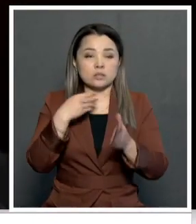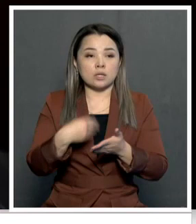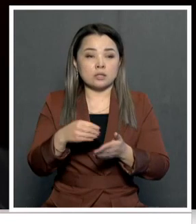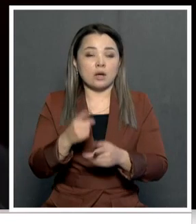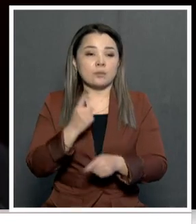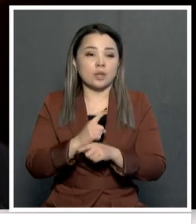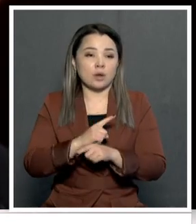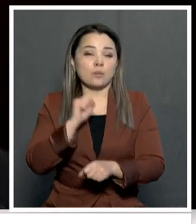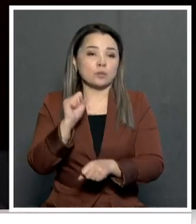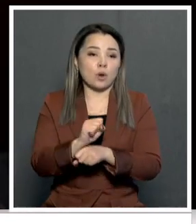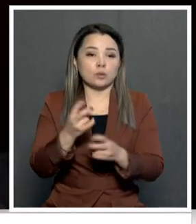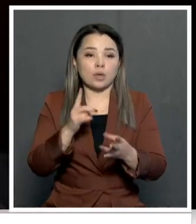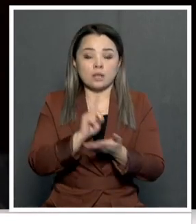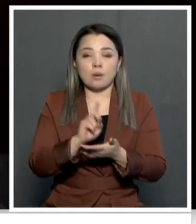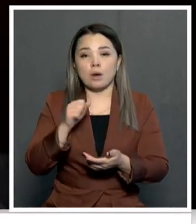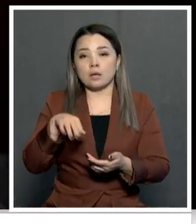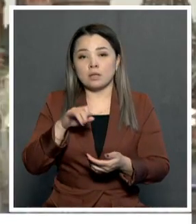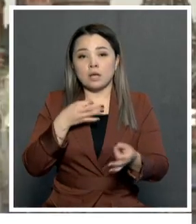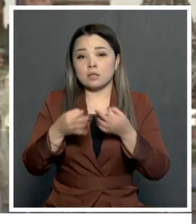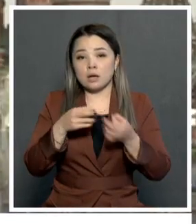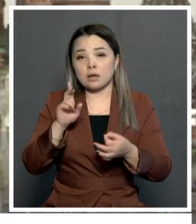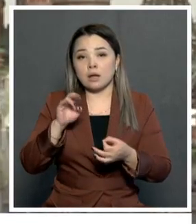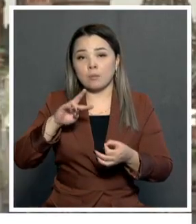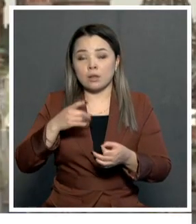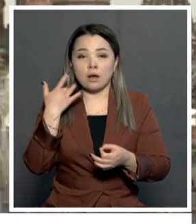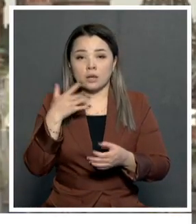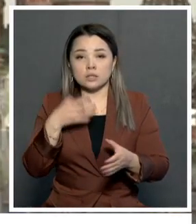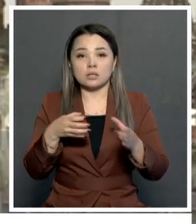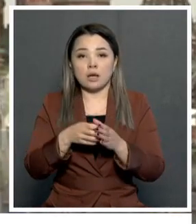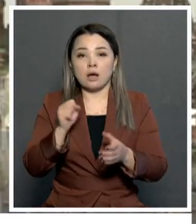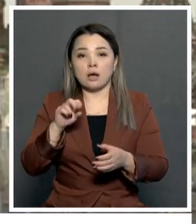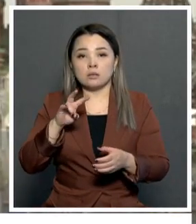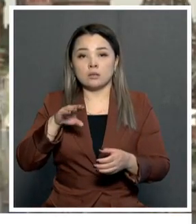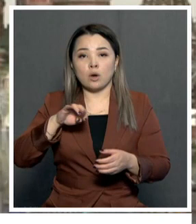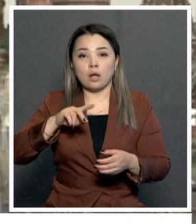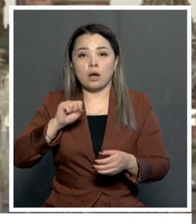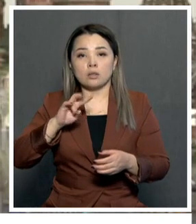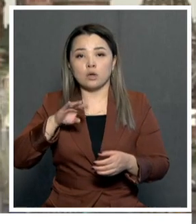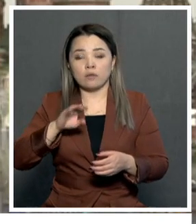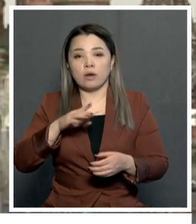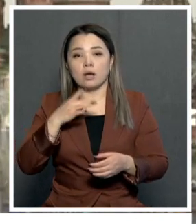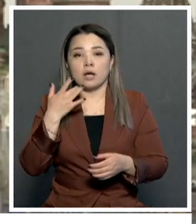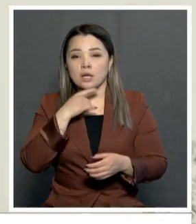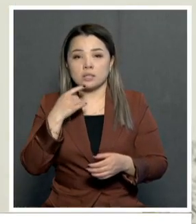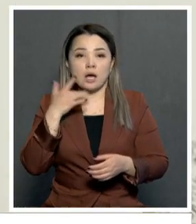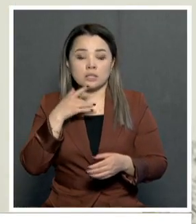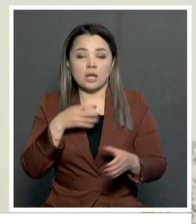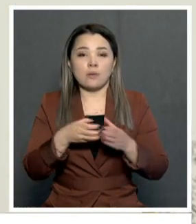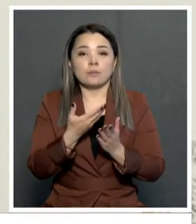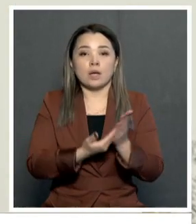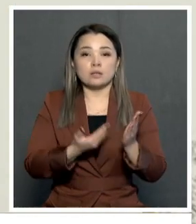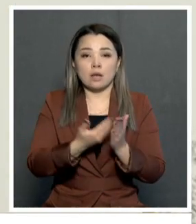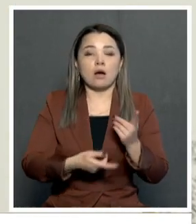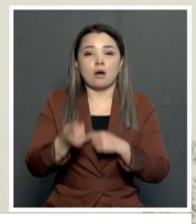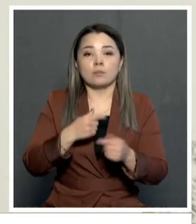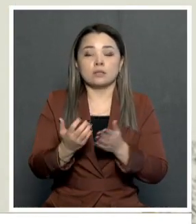алуына тосқауыл қоймақ. Байденнің сұхбатынан кейін Кремль ақштағы елшісі Анатолий Антоновты Ресей ақш қатынастарын сараптау үшін кері